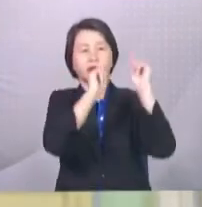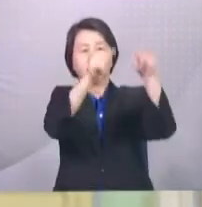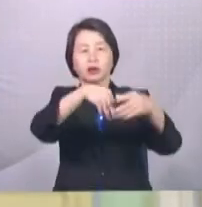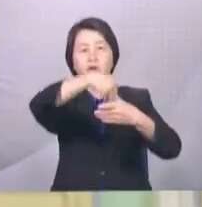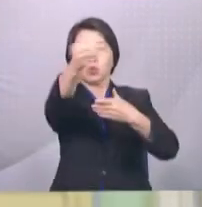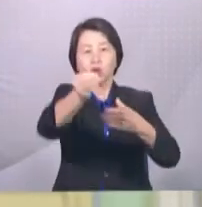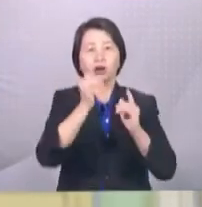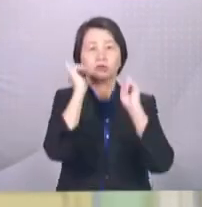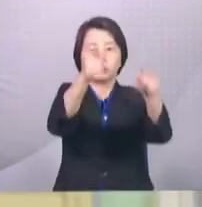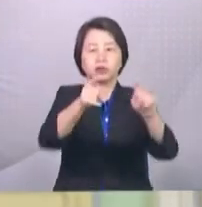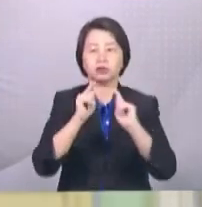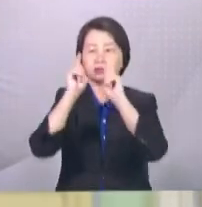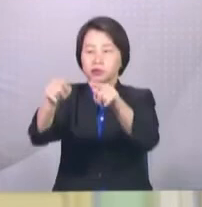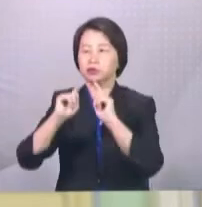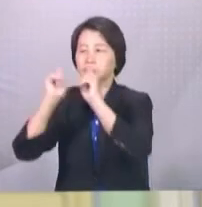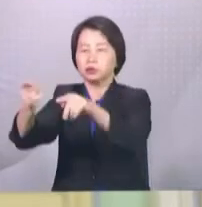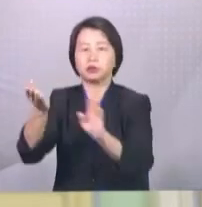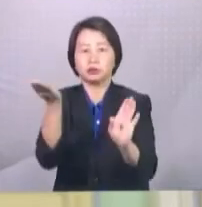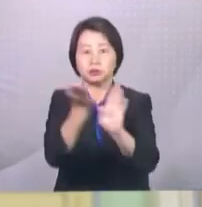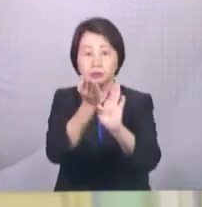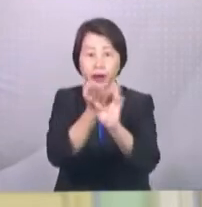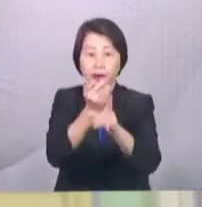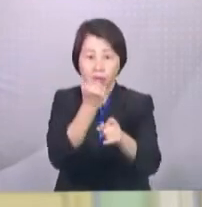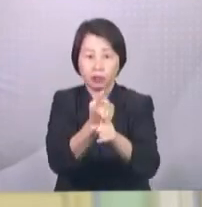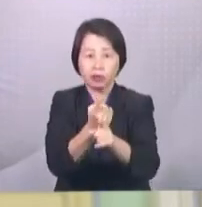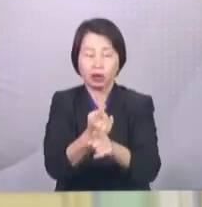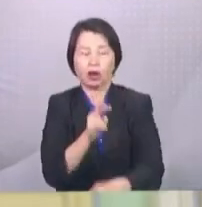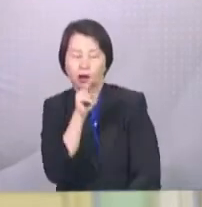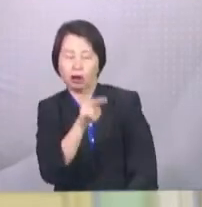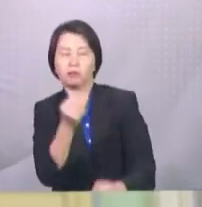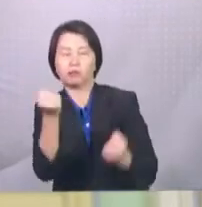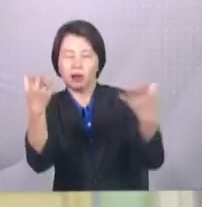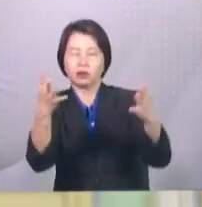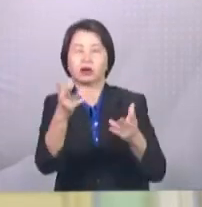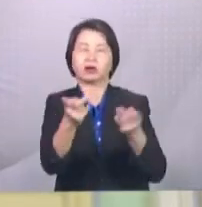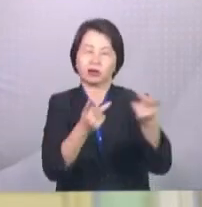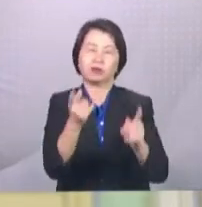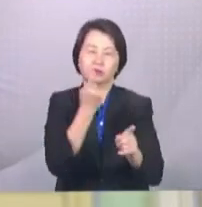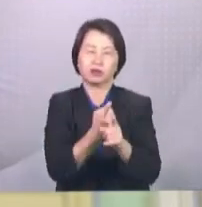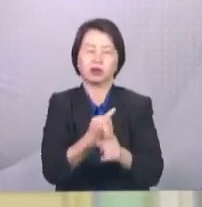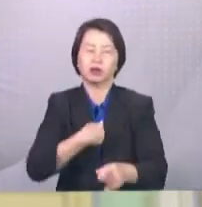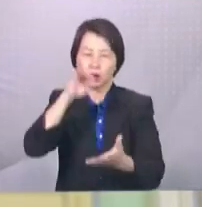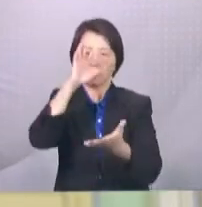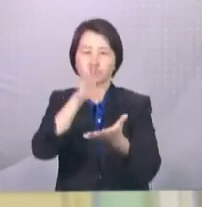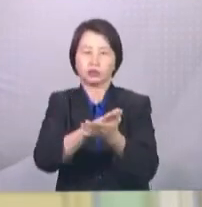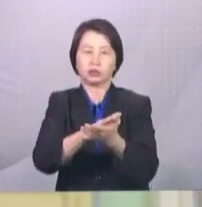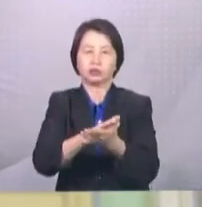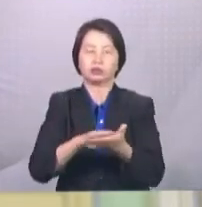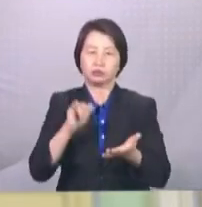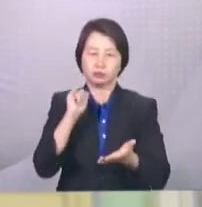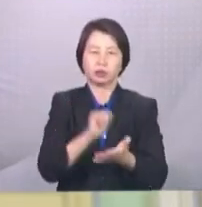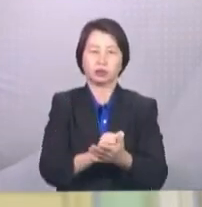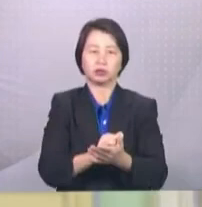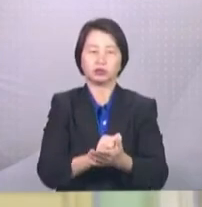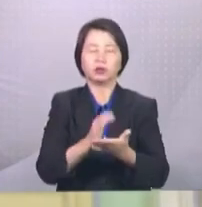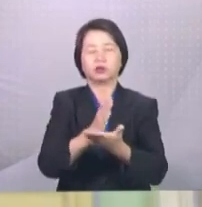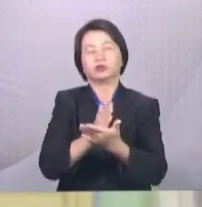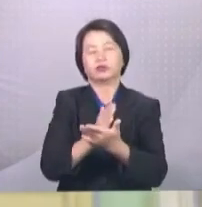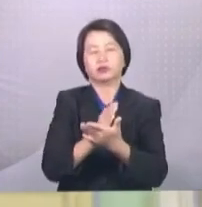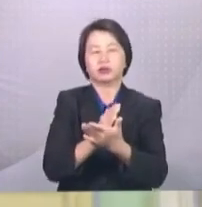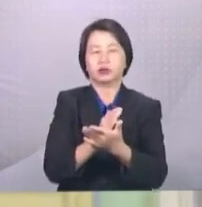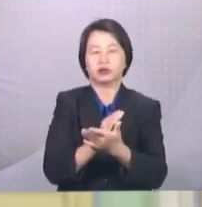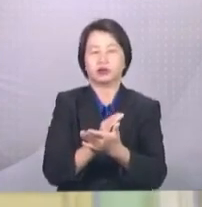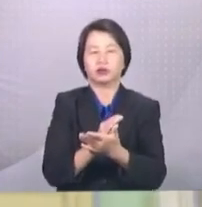mengeluarkan uang dan kepadanya jadi saya percaya kalau ini adalah sementara